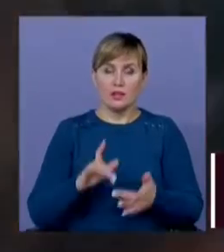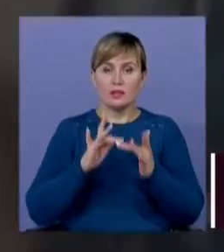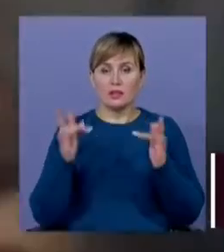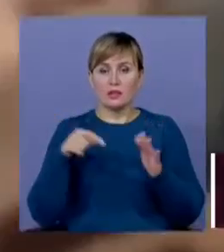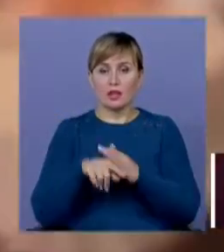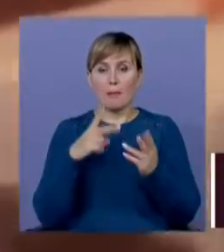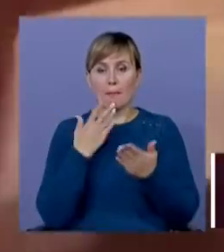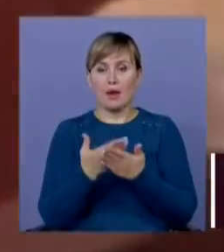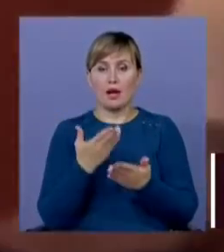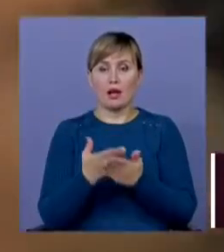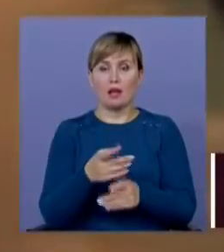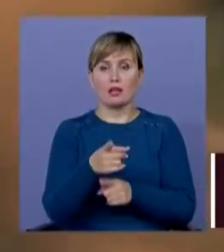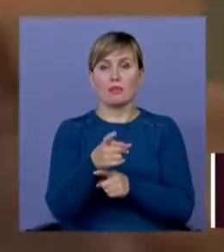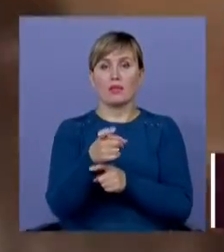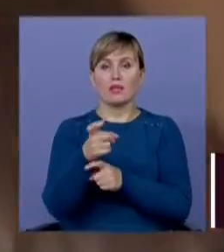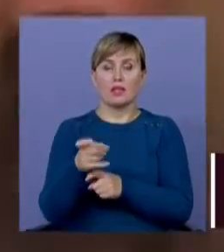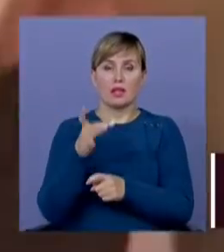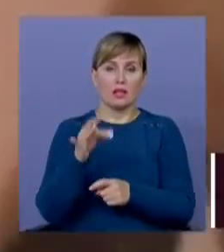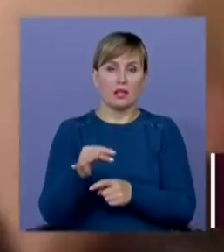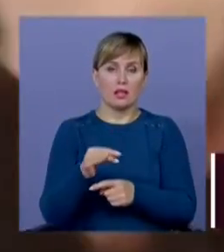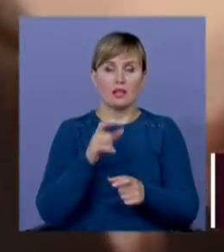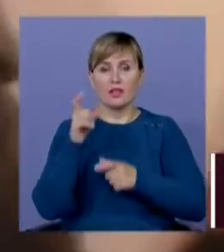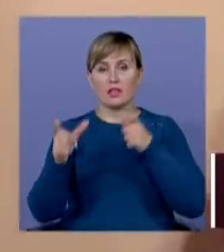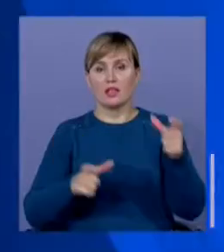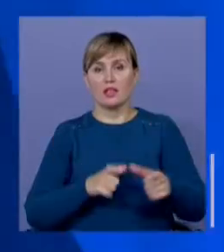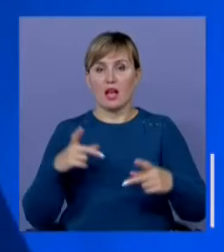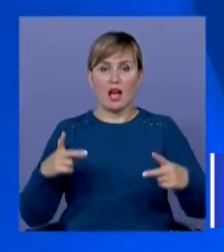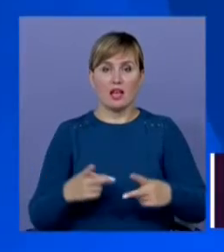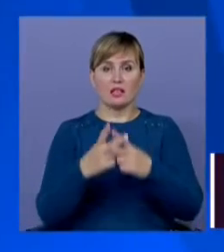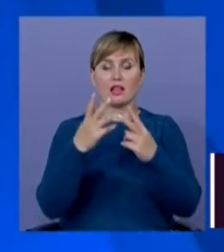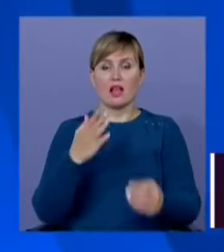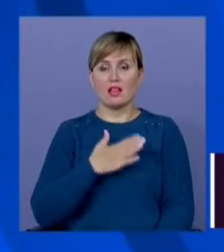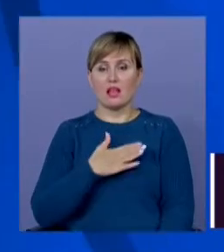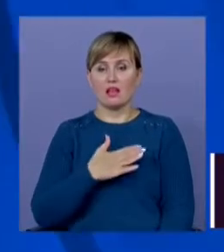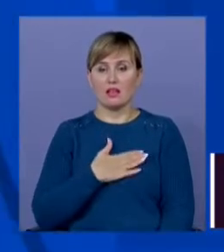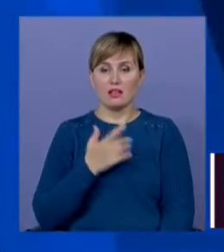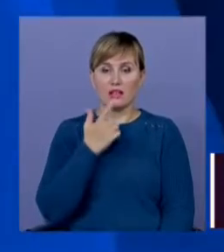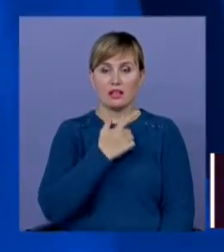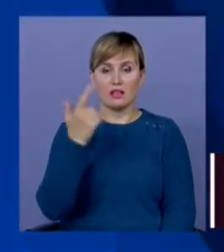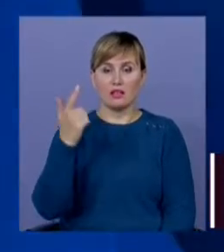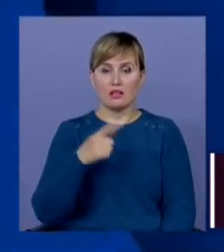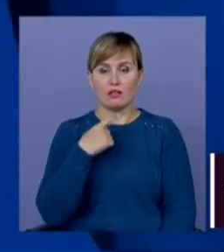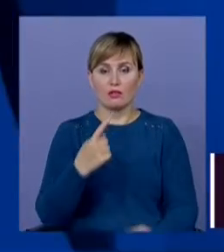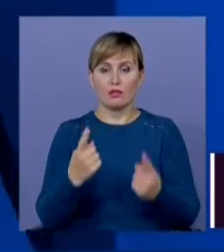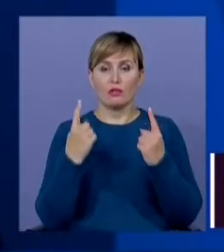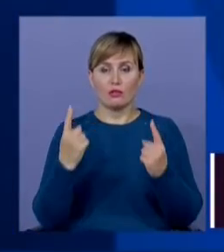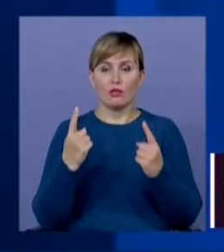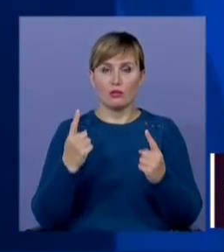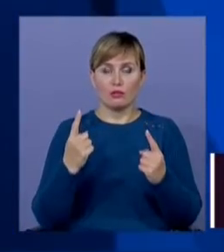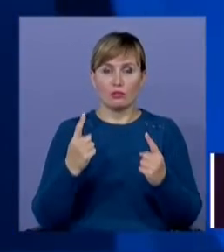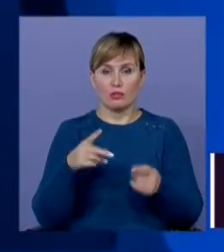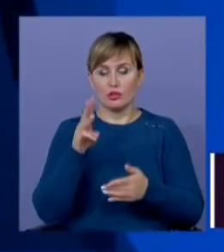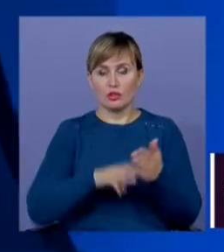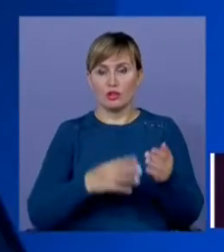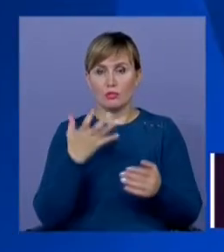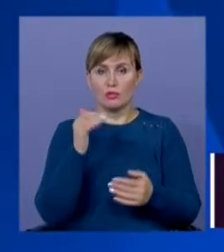сетях демонстрировал пистолет и винтовку, выкрикивая «Астана наша». Герою ролика грозит крупный штраф в размере 500 тысяч